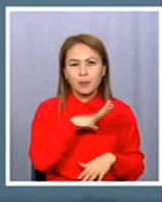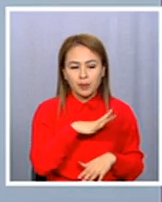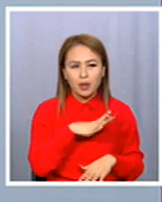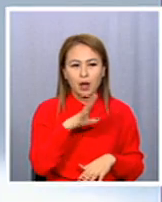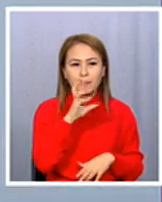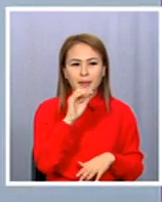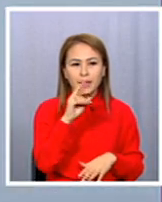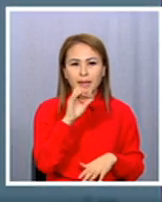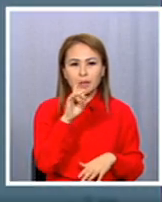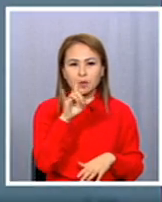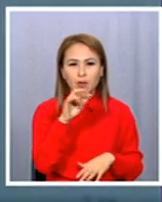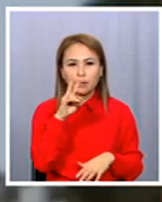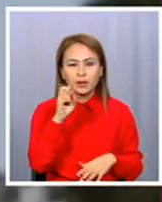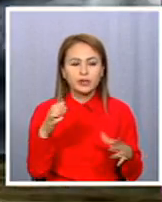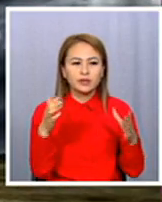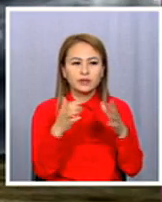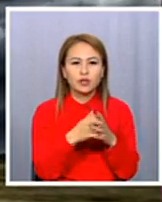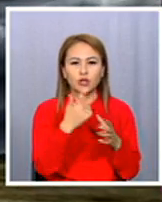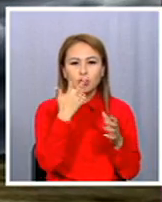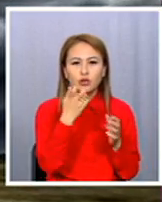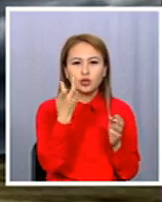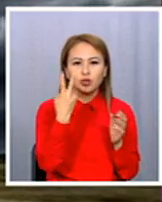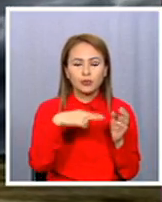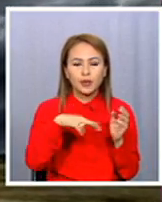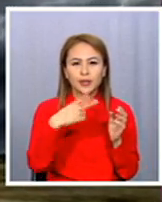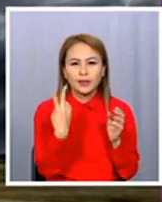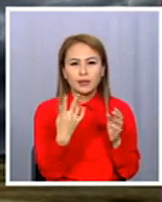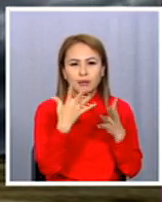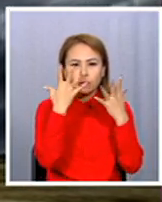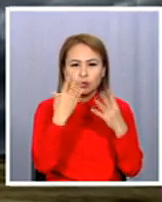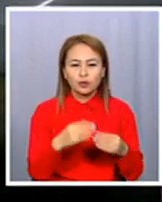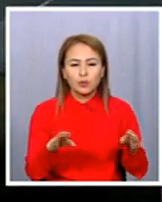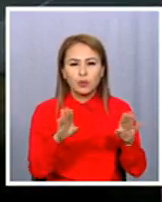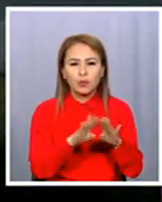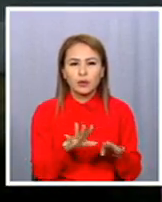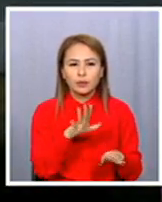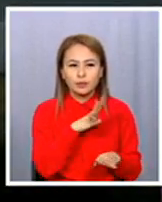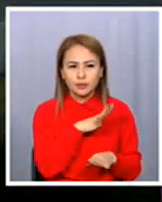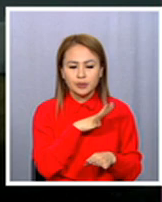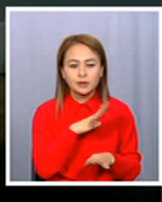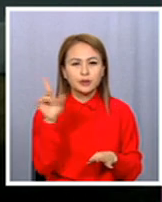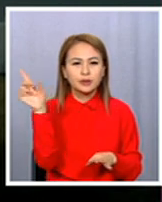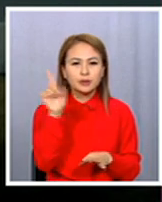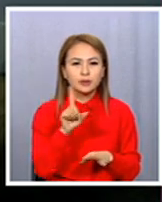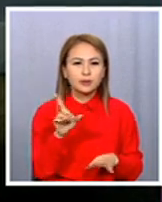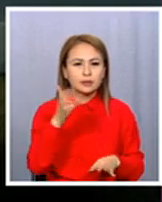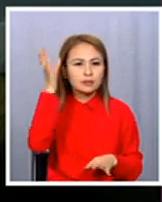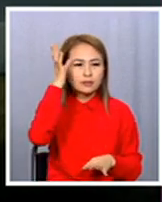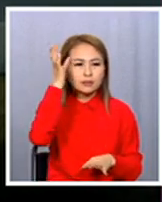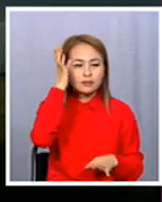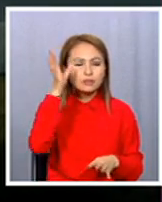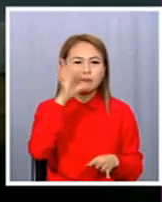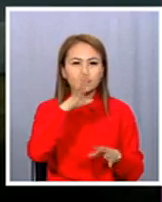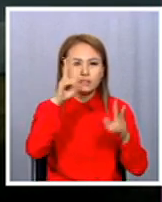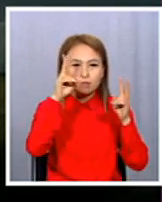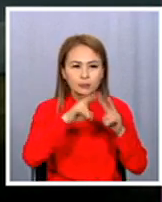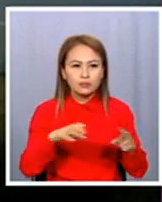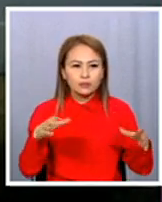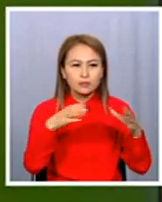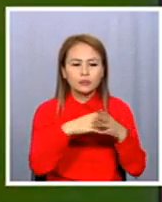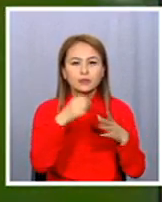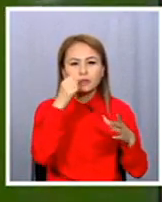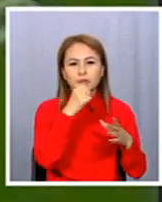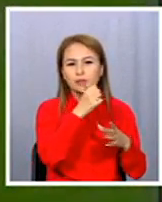Битензорга қаласында тіпті 322 күн бойы бұл құбылыс орын алған. Найзағайдың ғылым заңдарына сәйкес келе бермейтін құпиясы